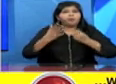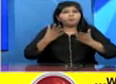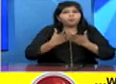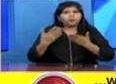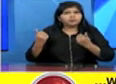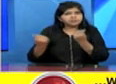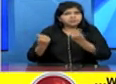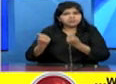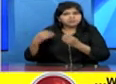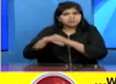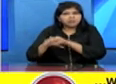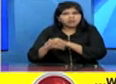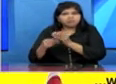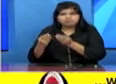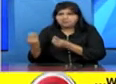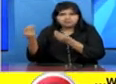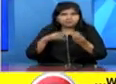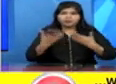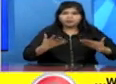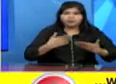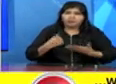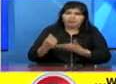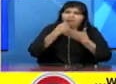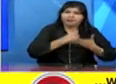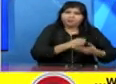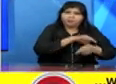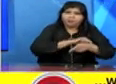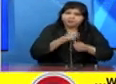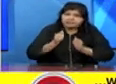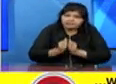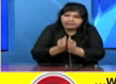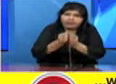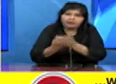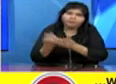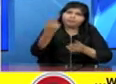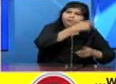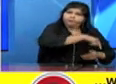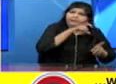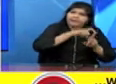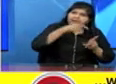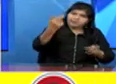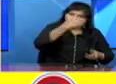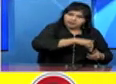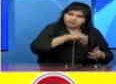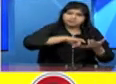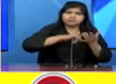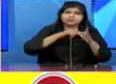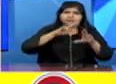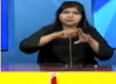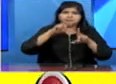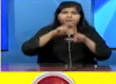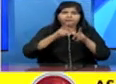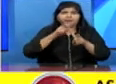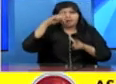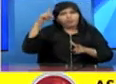कोई चार्ज नहीं किया। इनकी बड़ी मेहरबानी है, आगरे के डॉक्टर्स की, एडमिनिस्ट्रेशन की, और पूरा इन्होंने हमें सहयोग किया। एम्बुलेंस से आए आप? हाँ